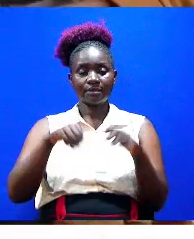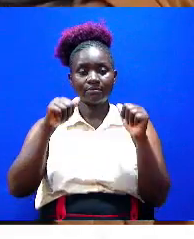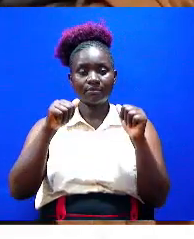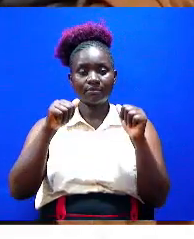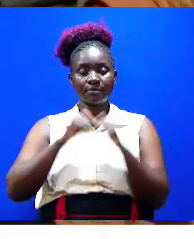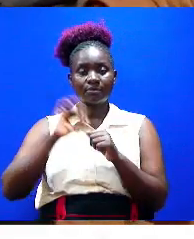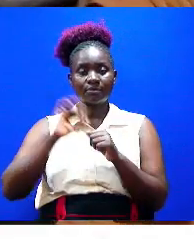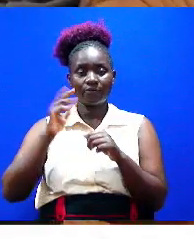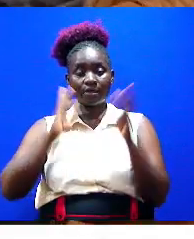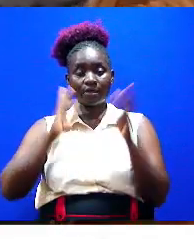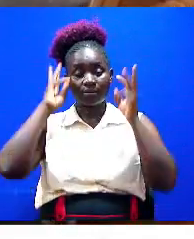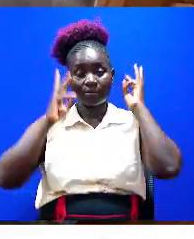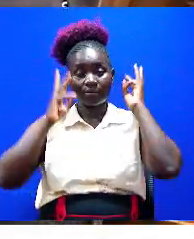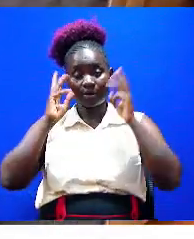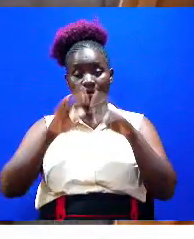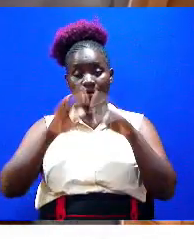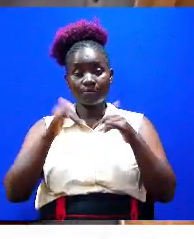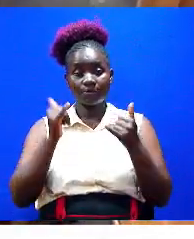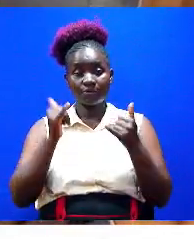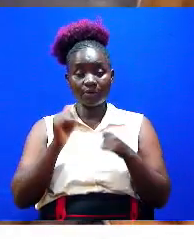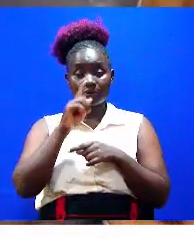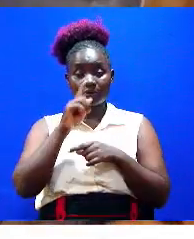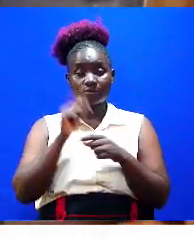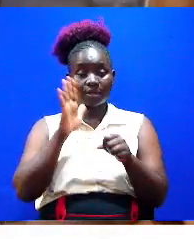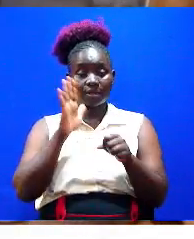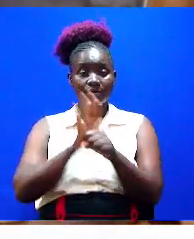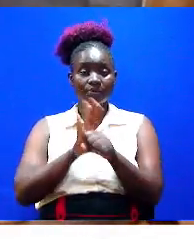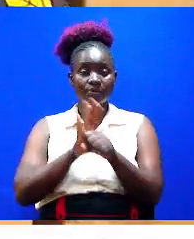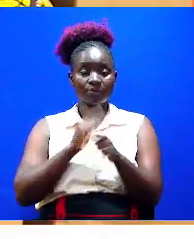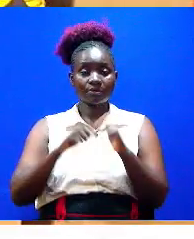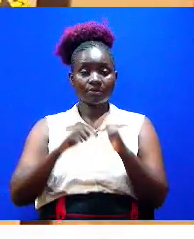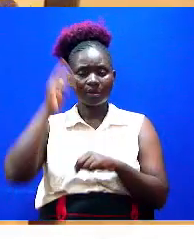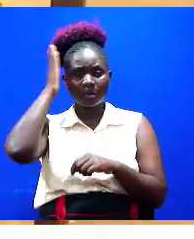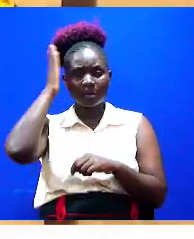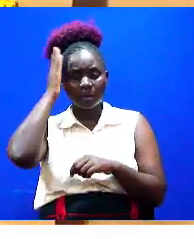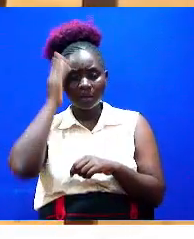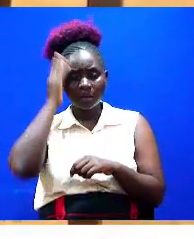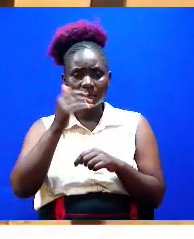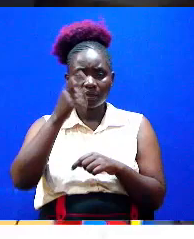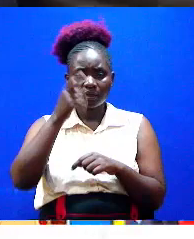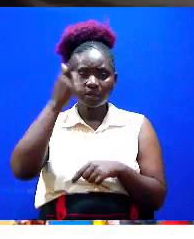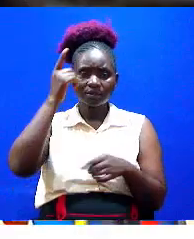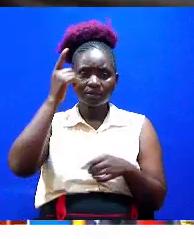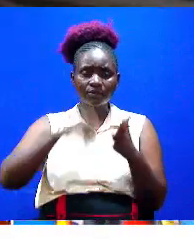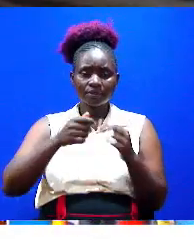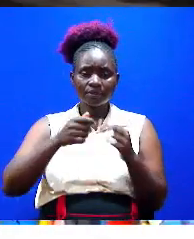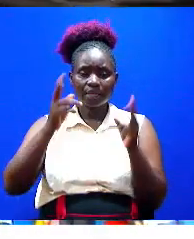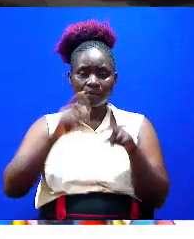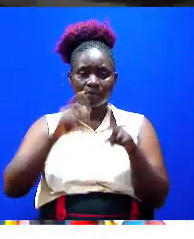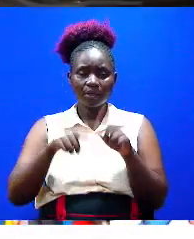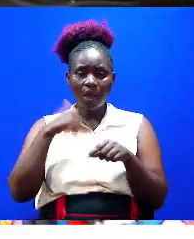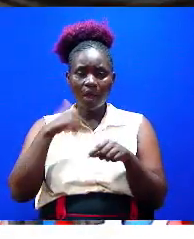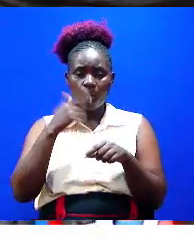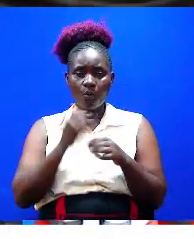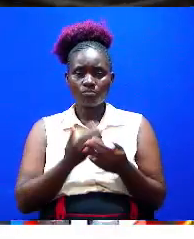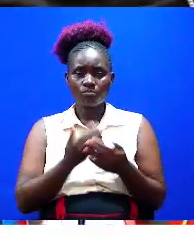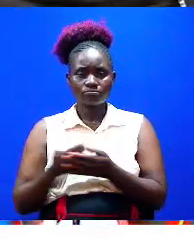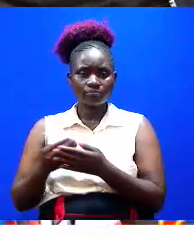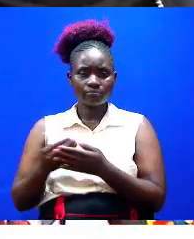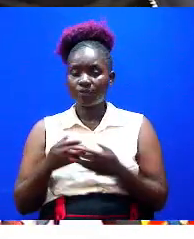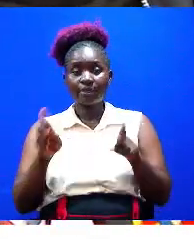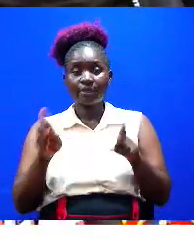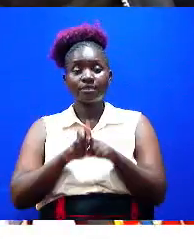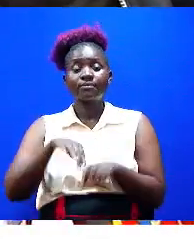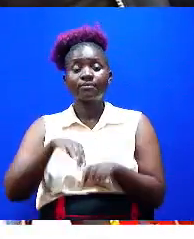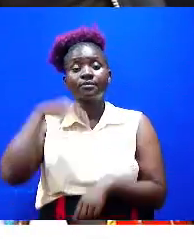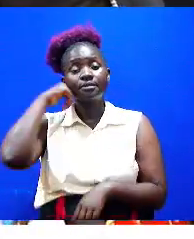channela gwe kabono amaboli amanga semetu yabo basinyirenga ningi ekeiga kiyirira abana babo babere ko ruwaro buriro bomo